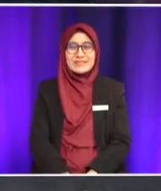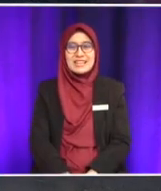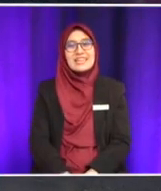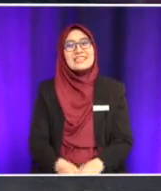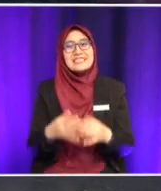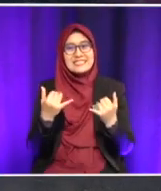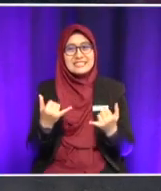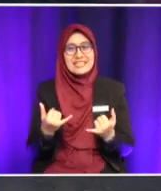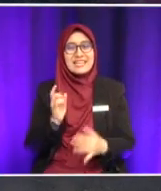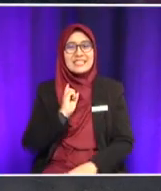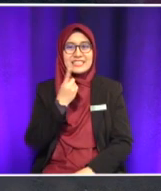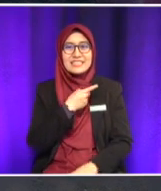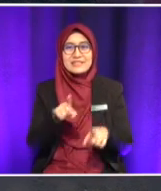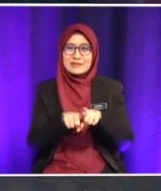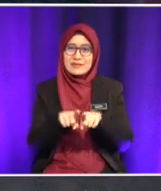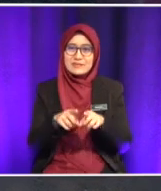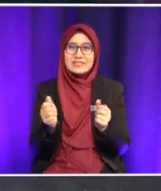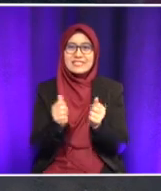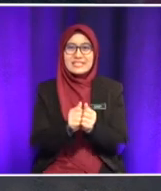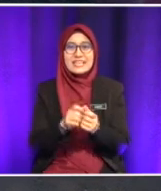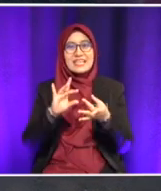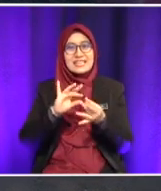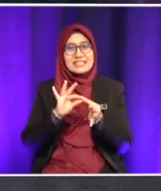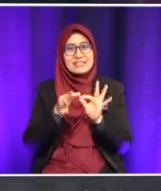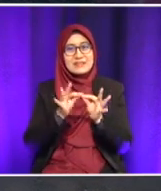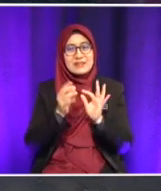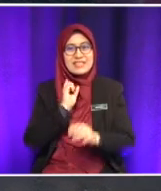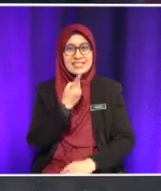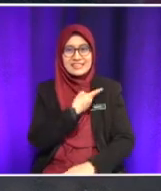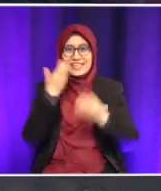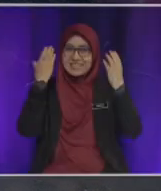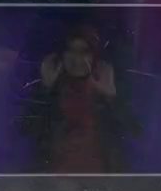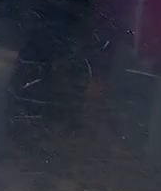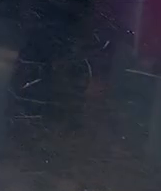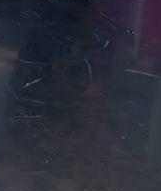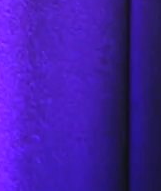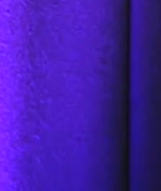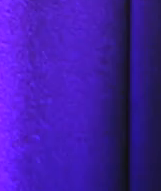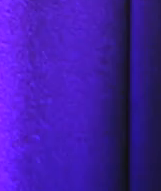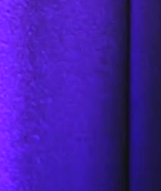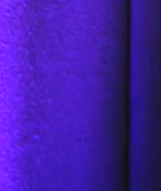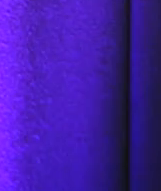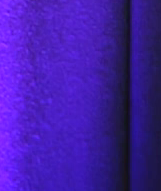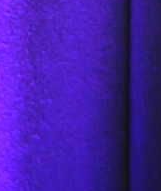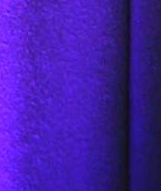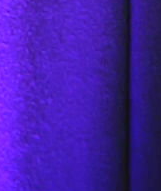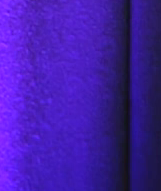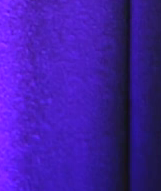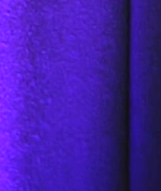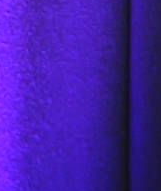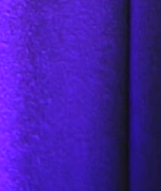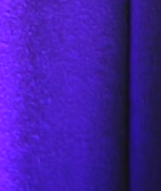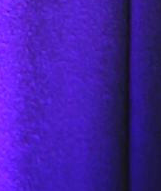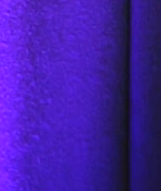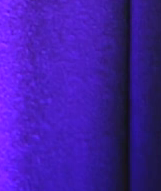juga dengan guru bahasa isyarat kita pada hari ini yaitu cegukan has